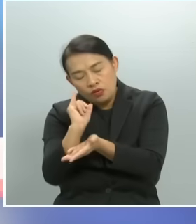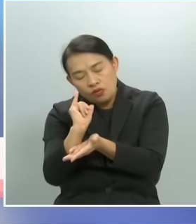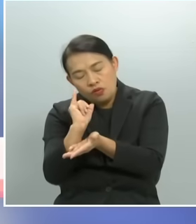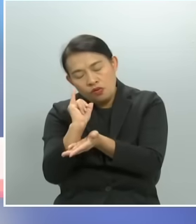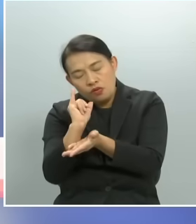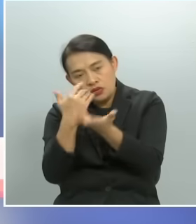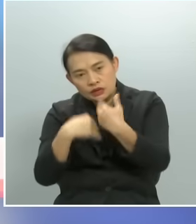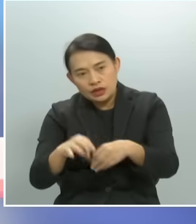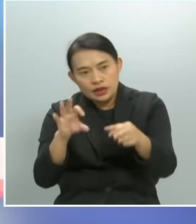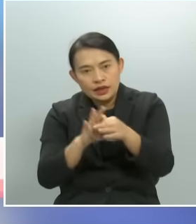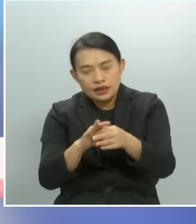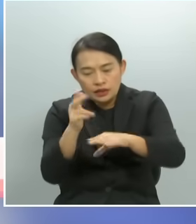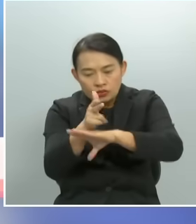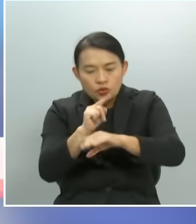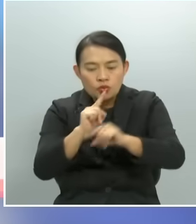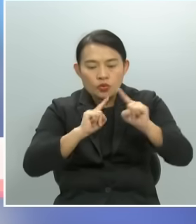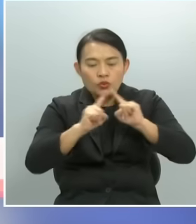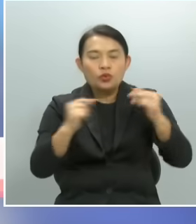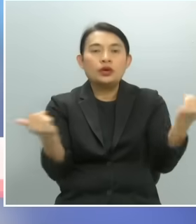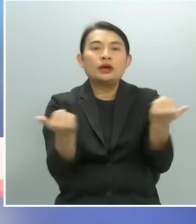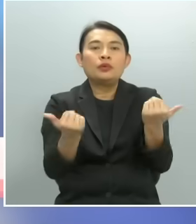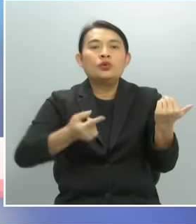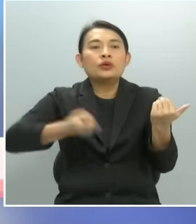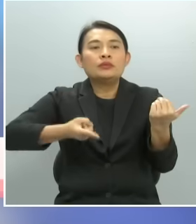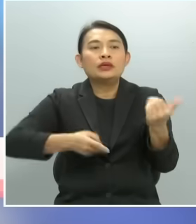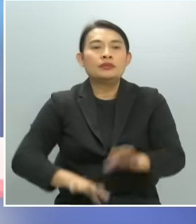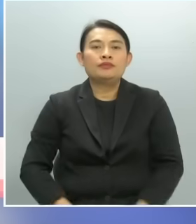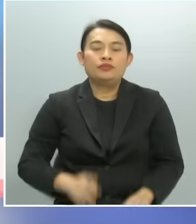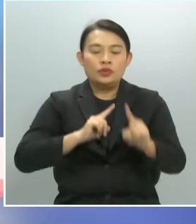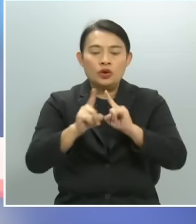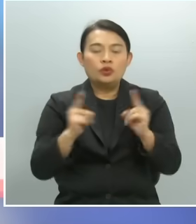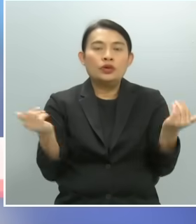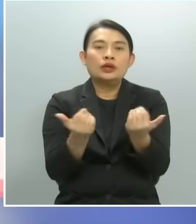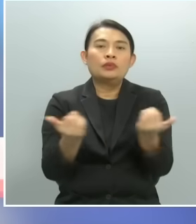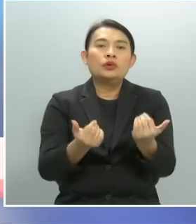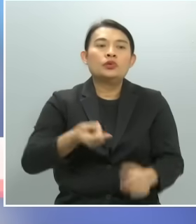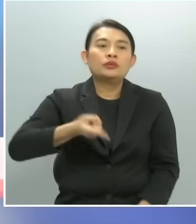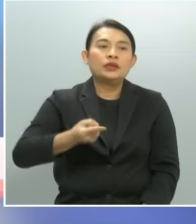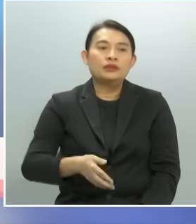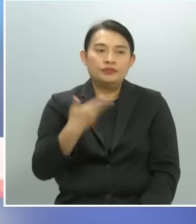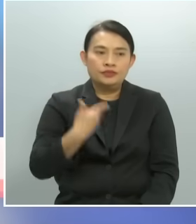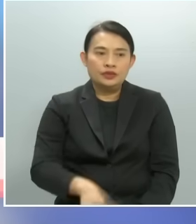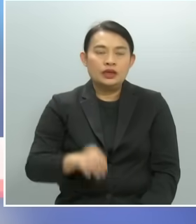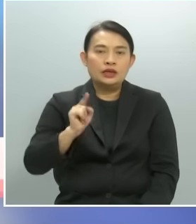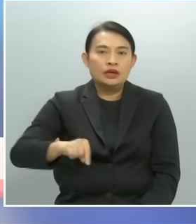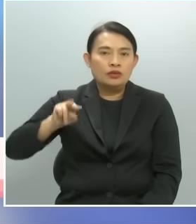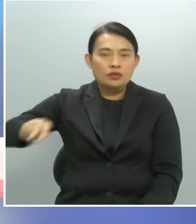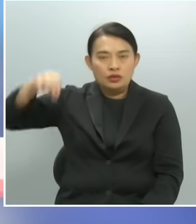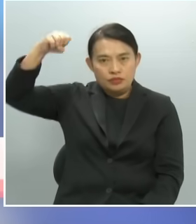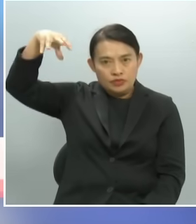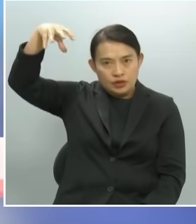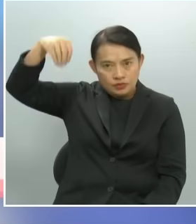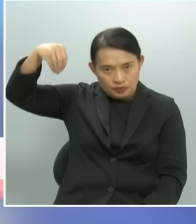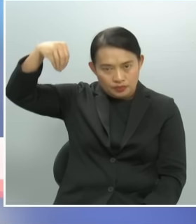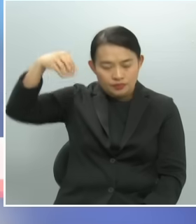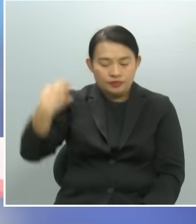รีบ Video Callนะครับคุยกับลูกทั้งสองคนตามปกติธรรมดาแล้วก็จะคุยกับลูกอยู่แล้วหลังจากคุยเสร็จตนเองก็ปิดไฟแล้ว